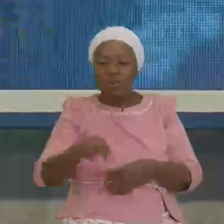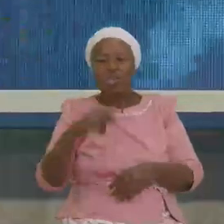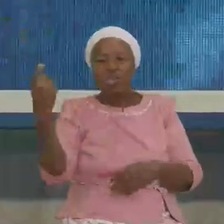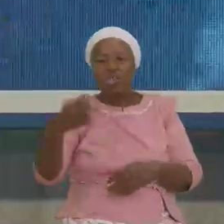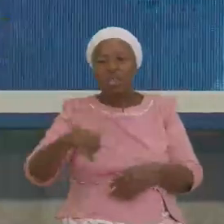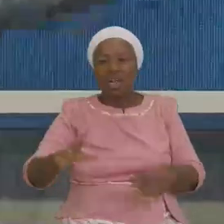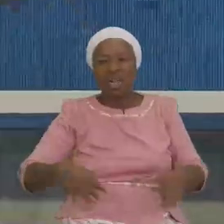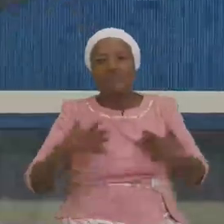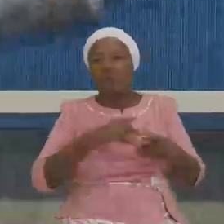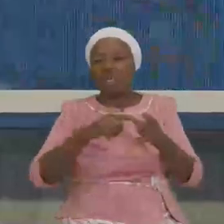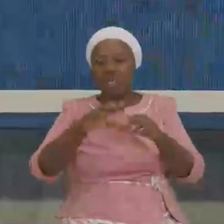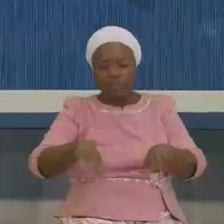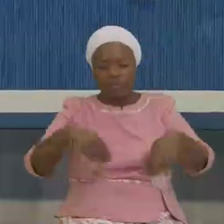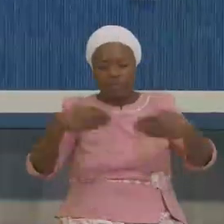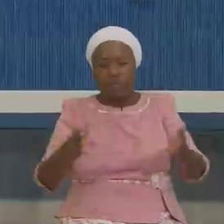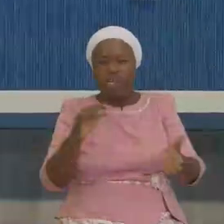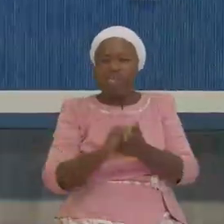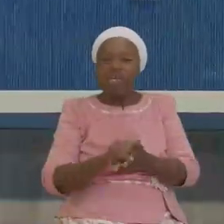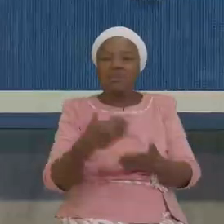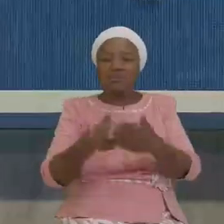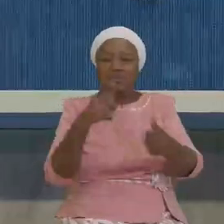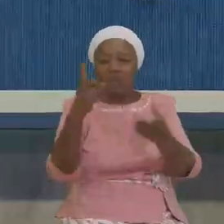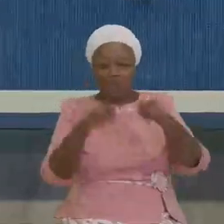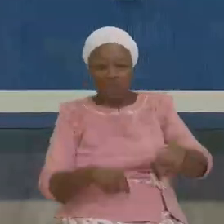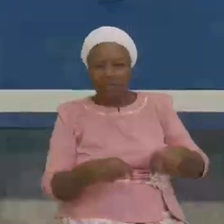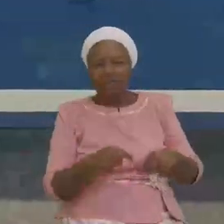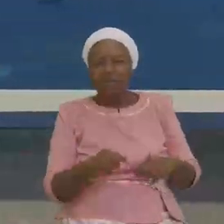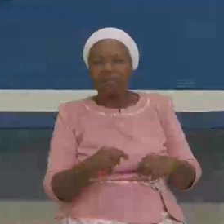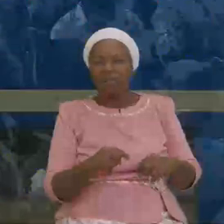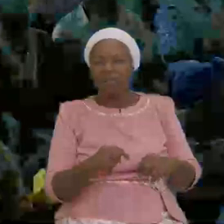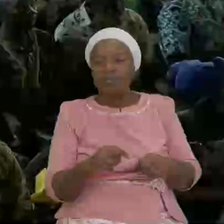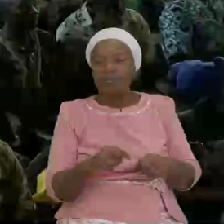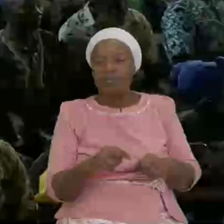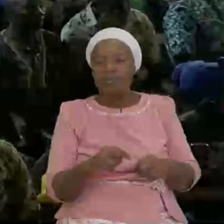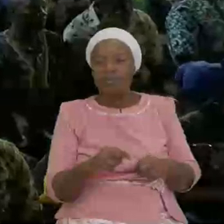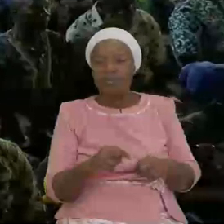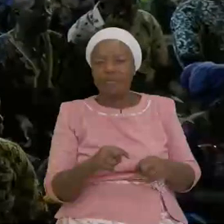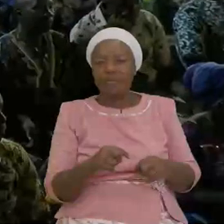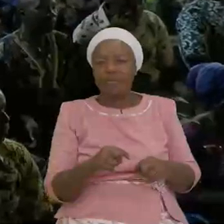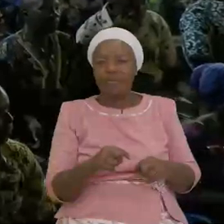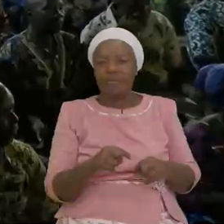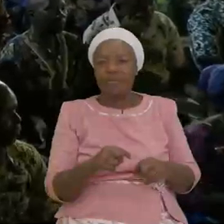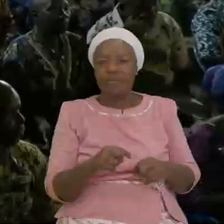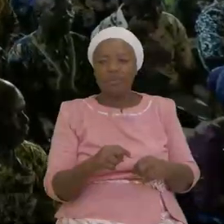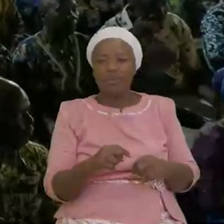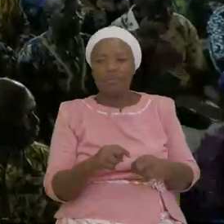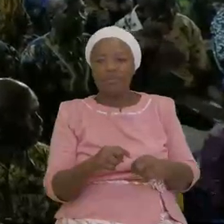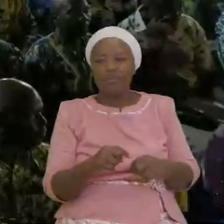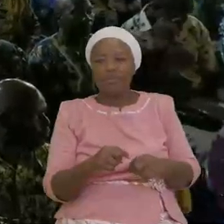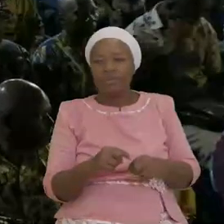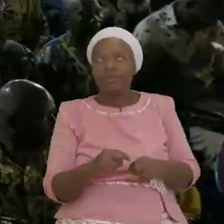Maintenant, il sait que vous aurez besoin de la vie éternelle. Il a pourvu cela avant que vous ne soyez